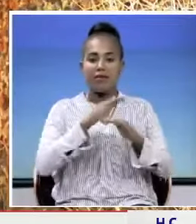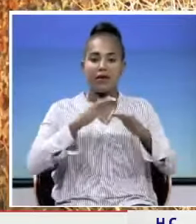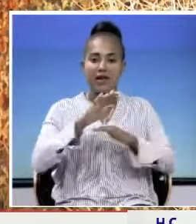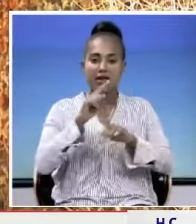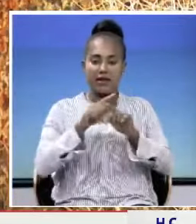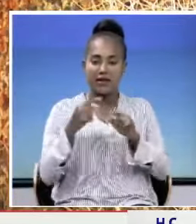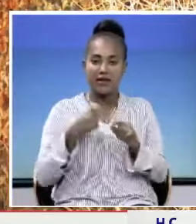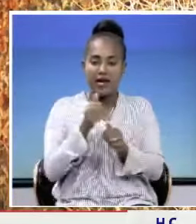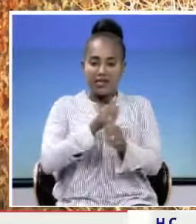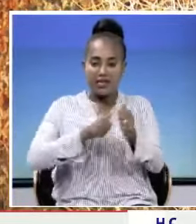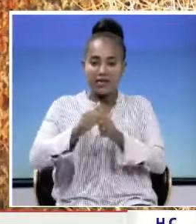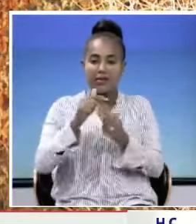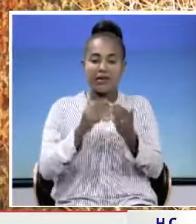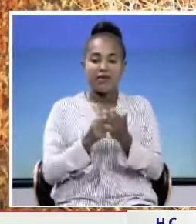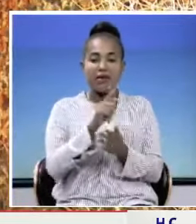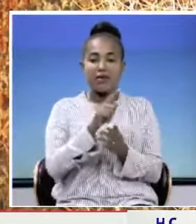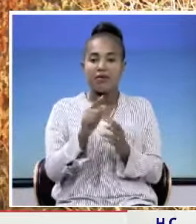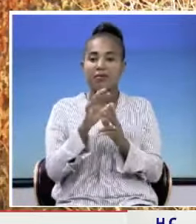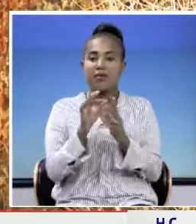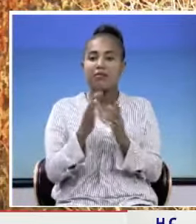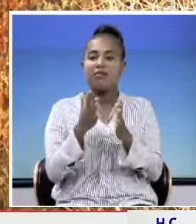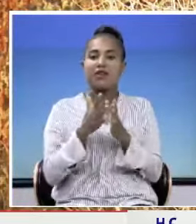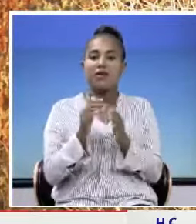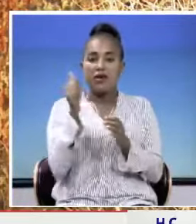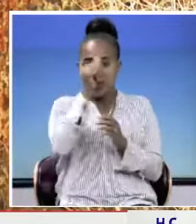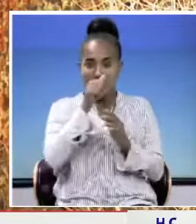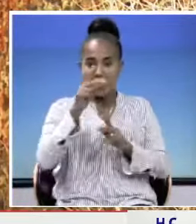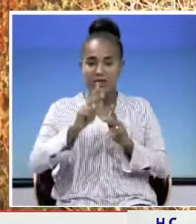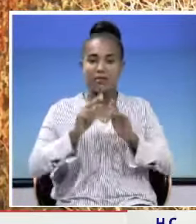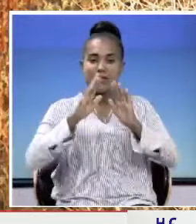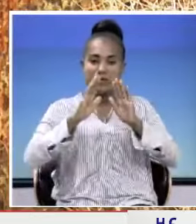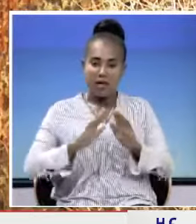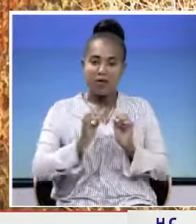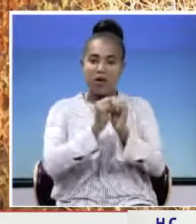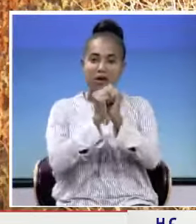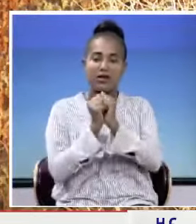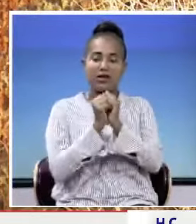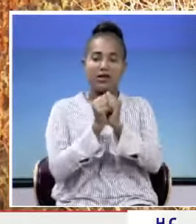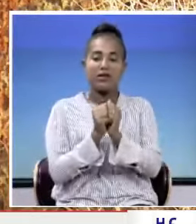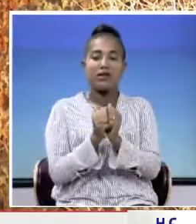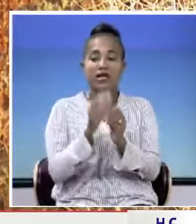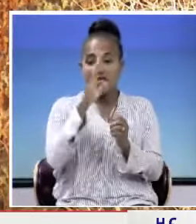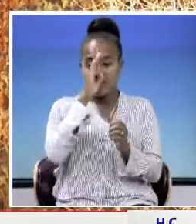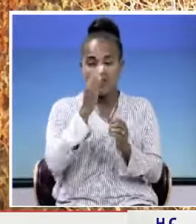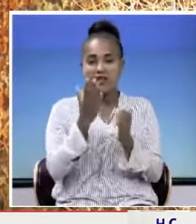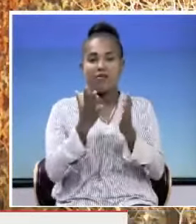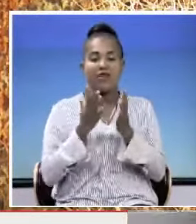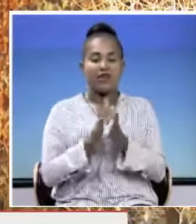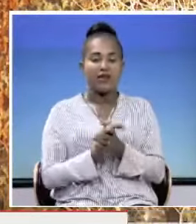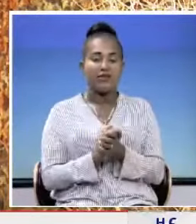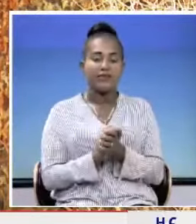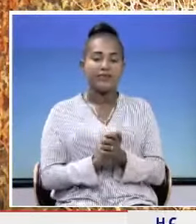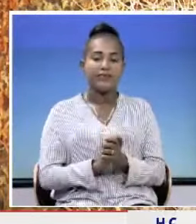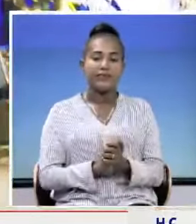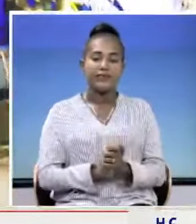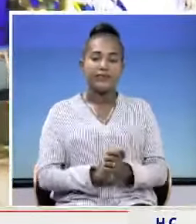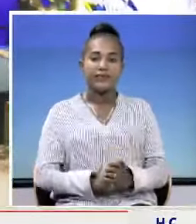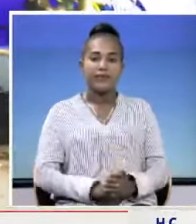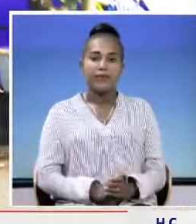አሁን ማስቀድሜ ያምምር የሚመረጥ የሚፈልገው የኢትዮጵያ ህዝብ ሰላም ነው። አንድነትን ሰላምን እንዲፈጠርልን ለወደፊቱ